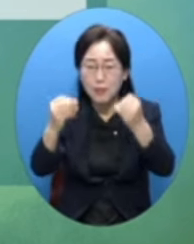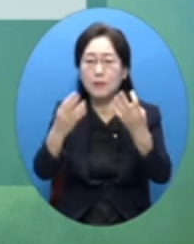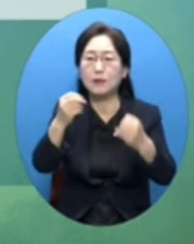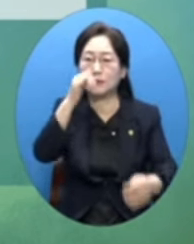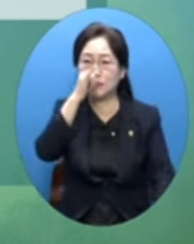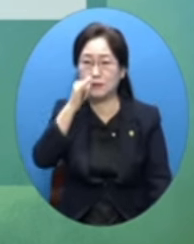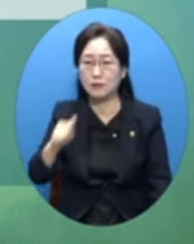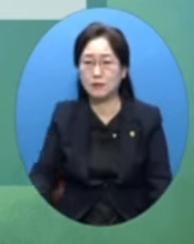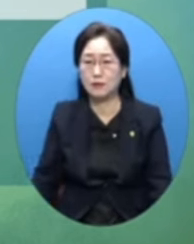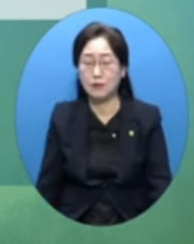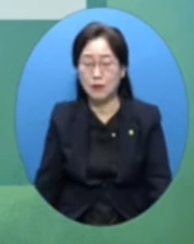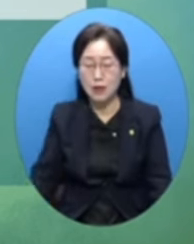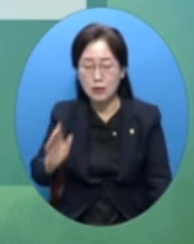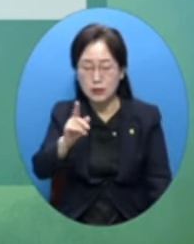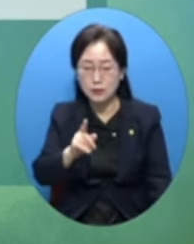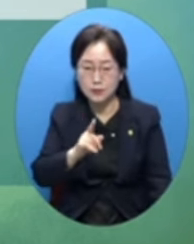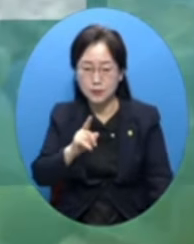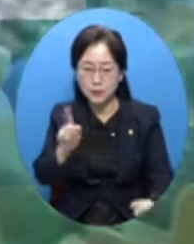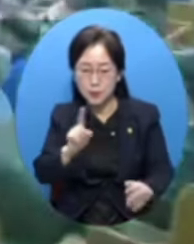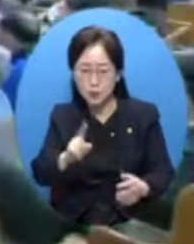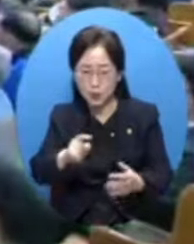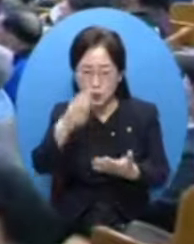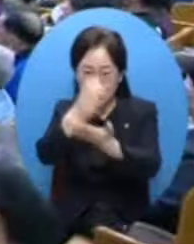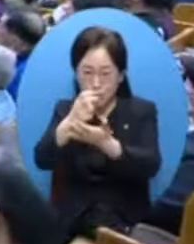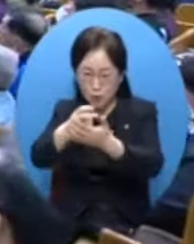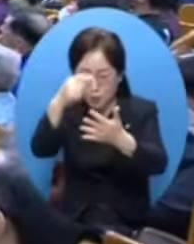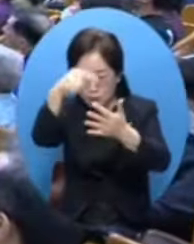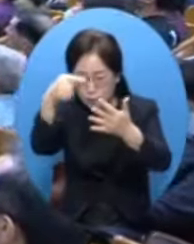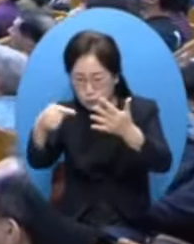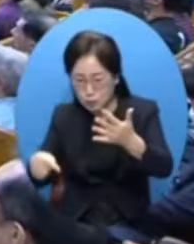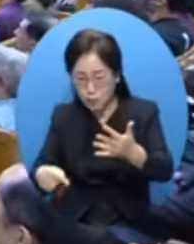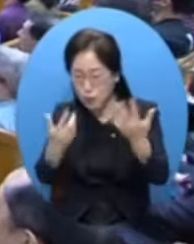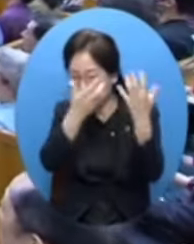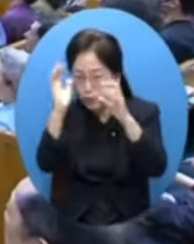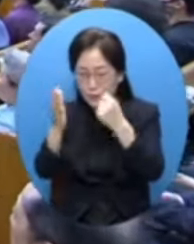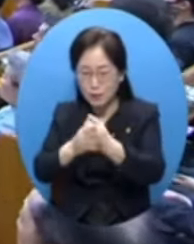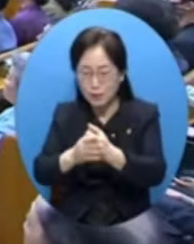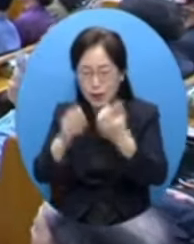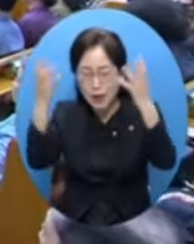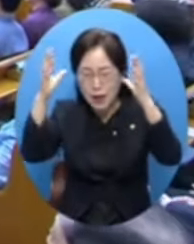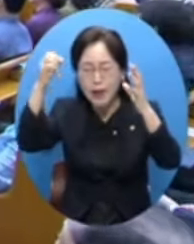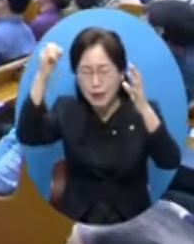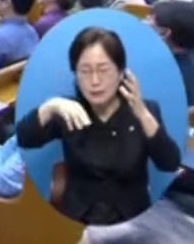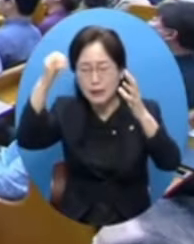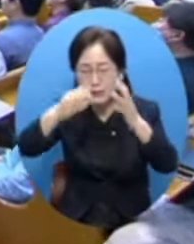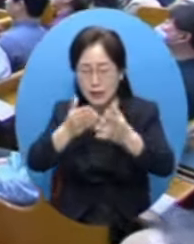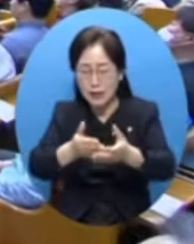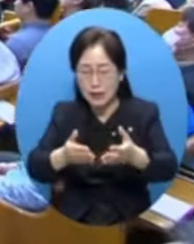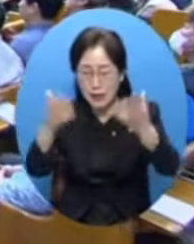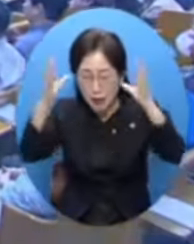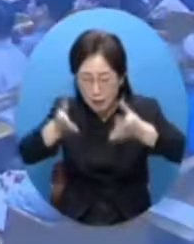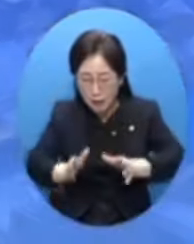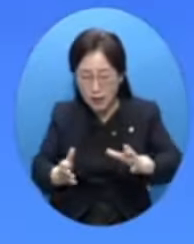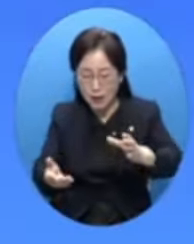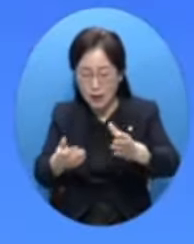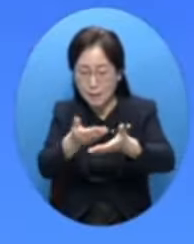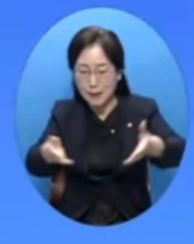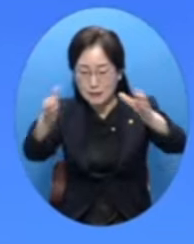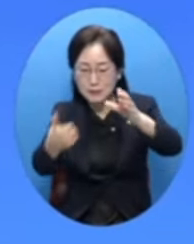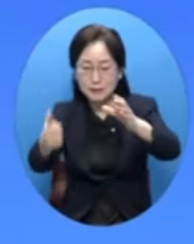복잡해서 부모님이 아이를 버리는 아이들 베이비박스에 버리는 아이들에 대해서는 그